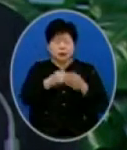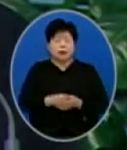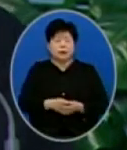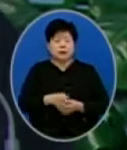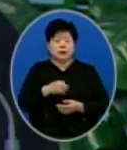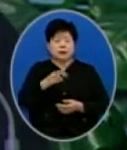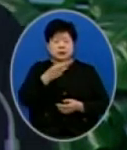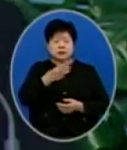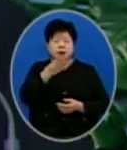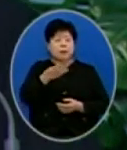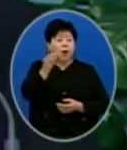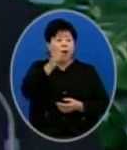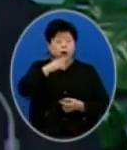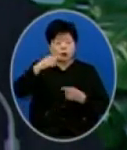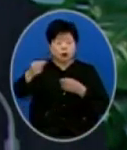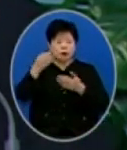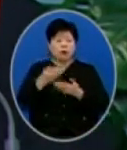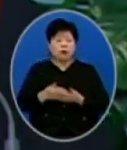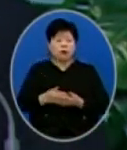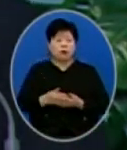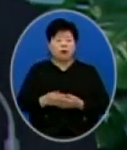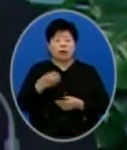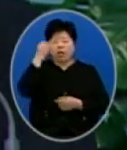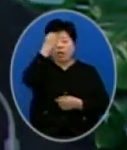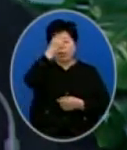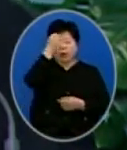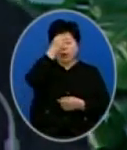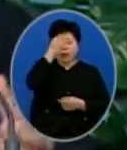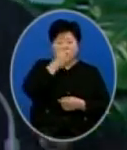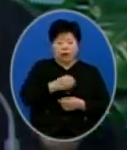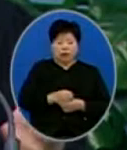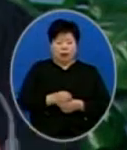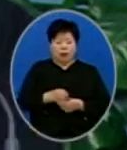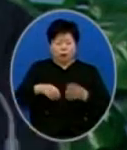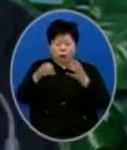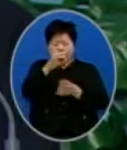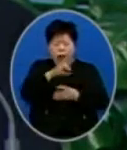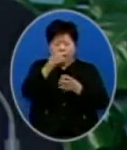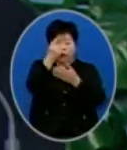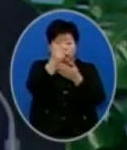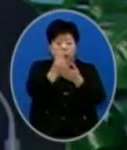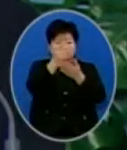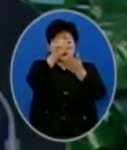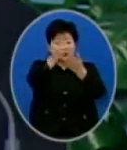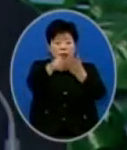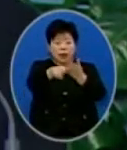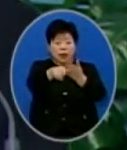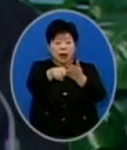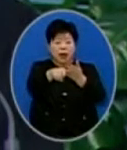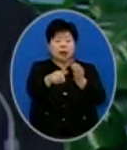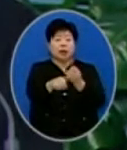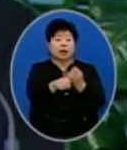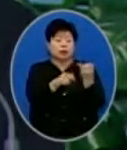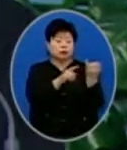인해서 피를 입고 정신 차리지 못할 정도로 많은 환란이 몰아닥쳤을 때